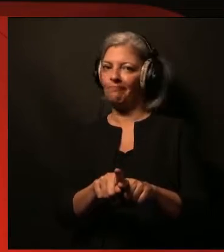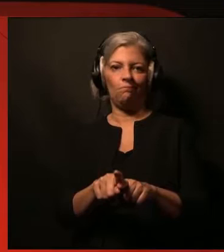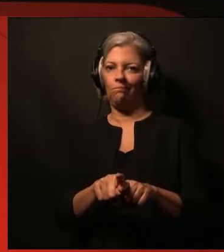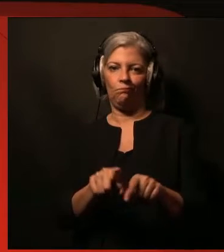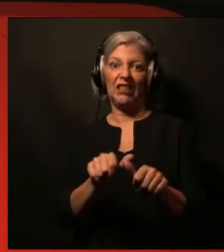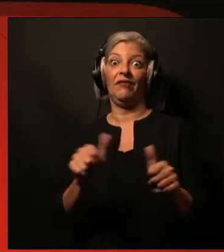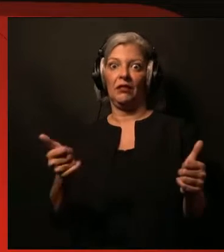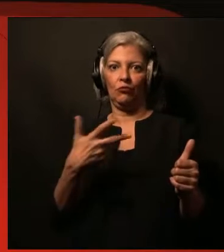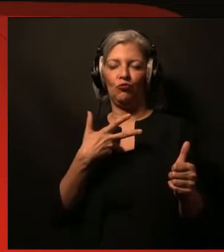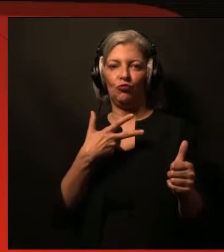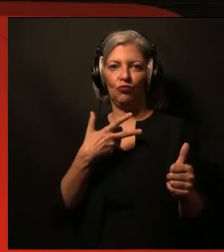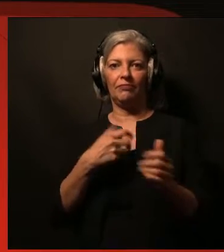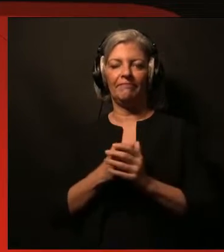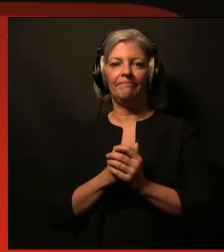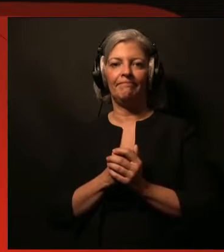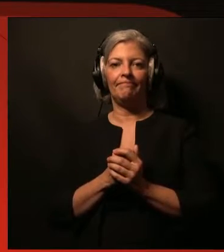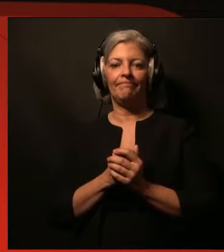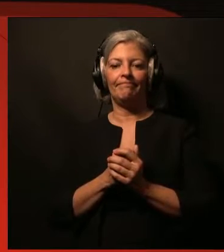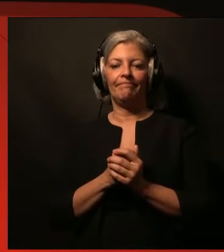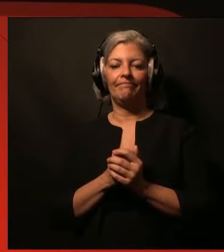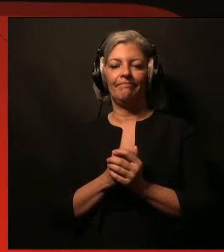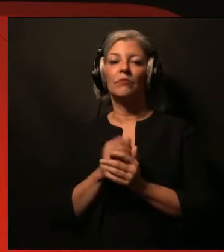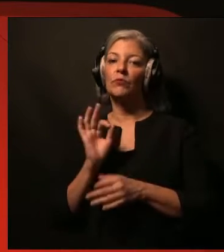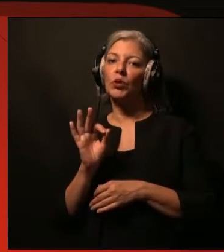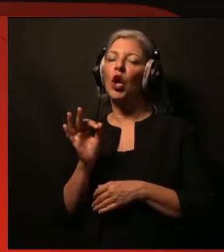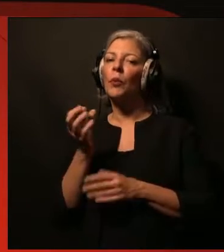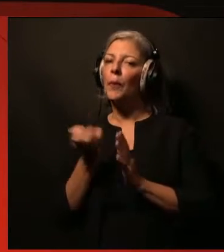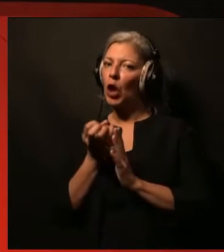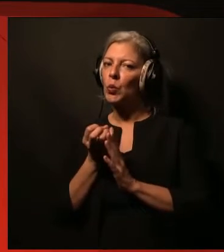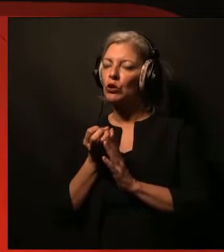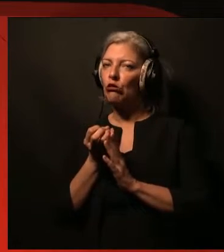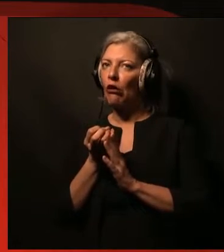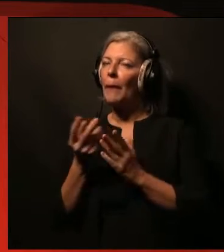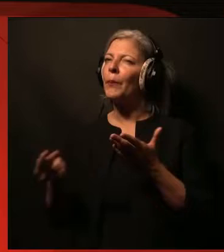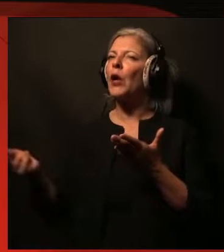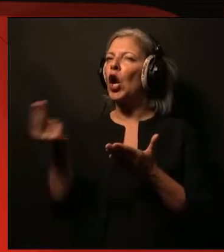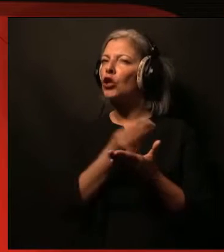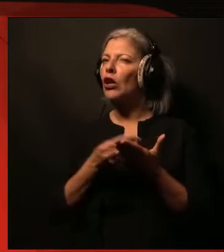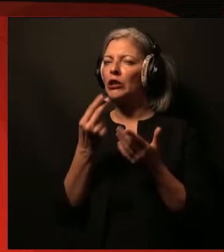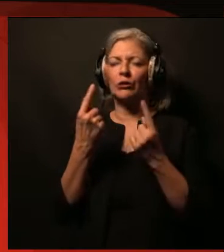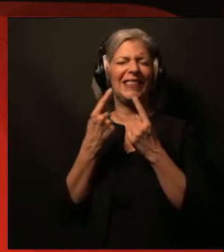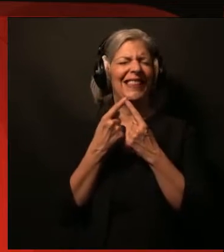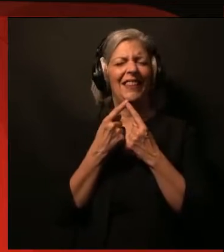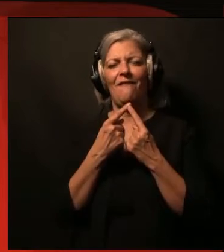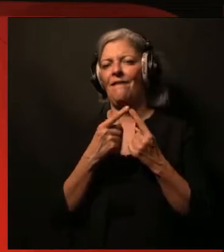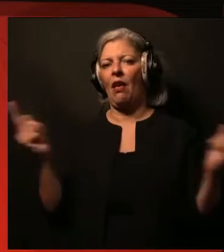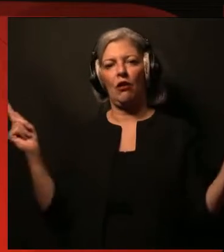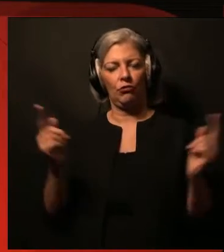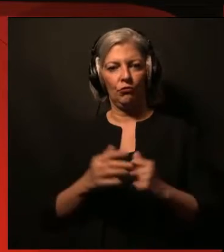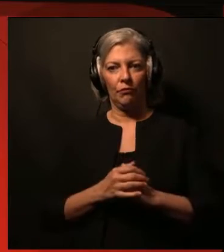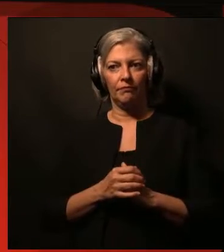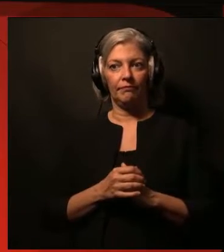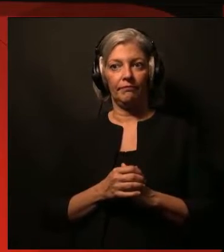sono sono prodotti pensati e disegnati in maniera radicalmente diversa